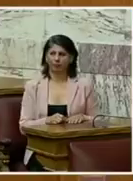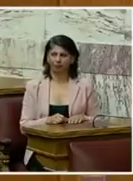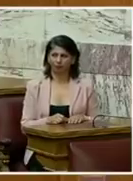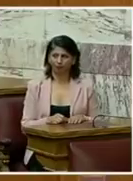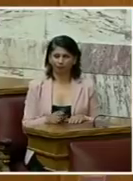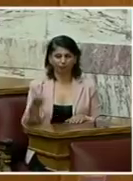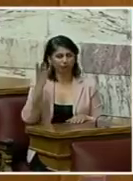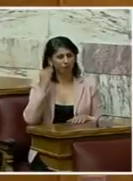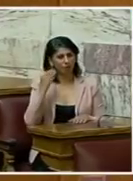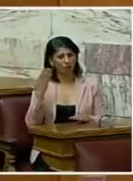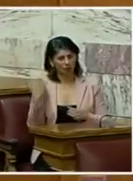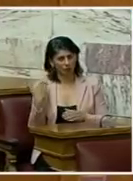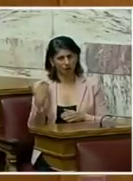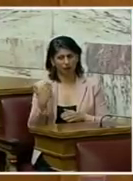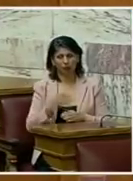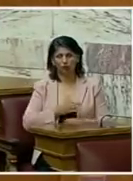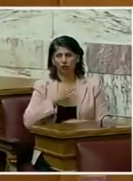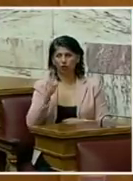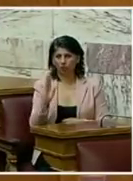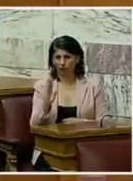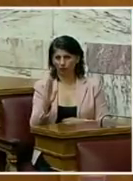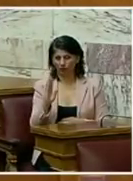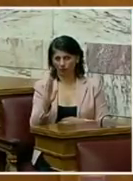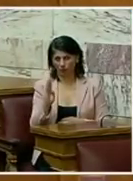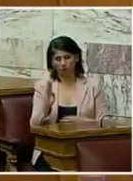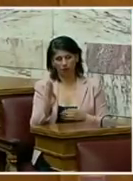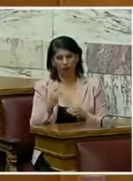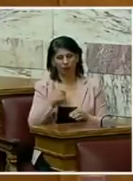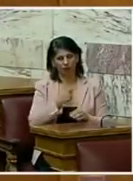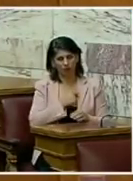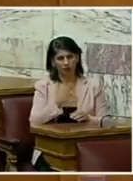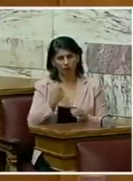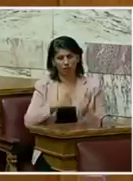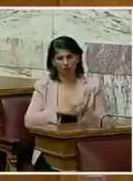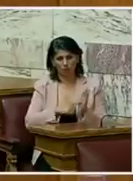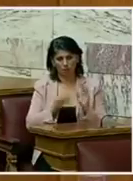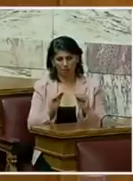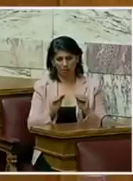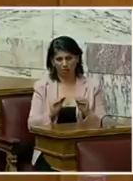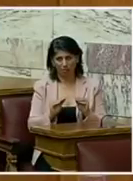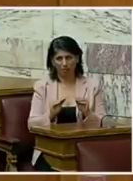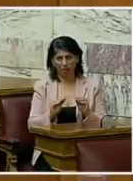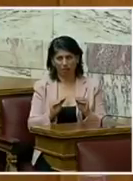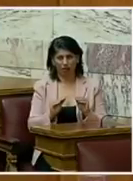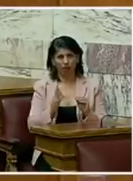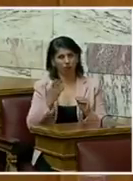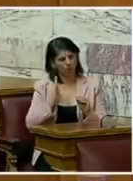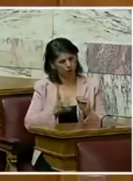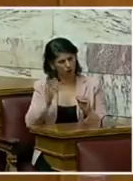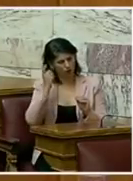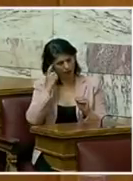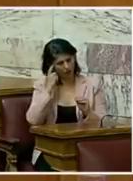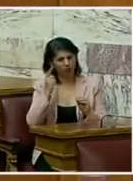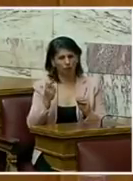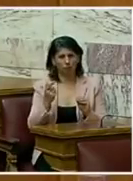Άκουσα πριν τον κύριο Βορύδη και προσεκτικά, γιατί θεωρώ ότι έχει την νομική παιδεία που εμείς μπορούμε να καταλάβουμε. Η νομική, οι